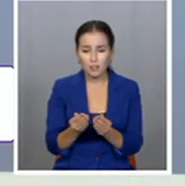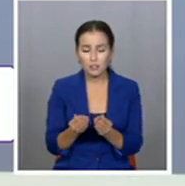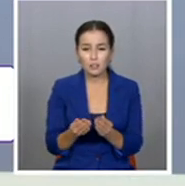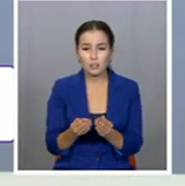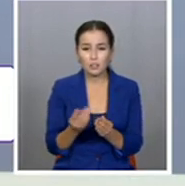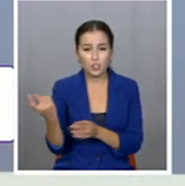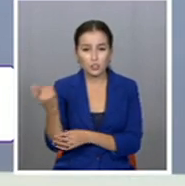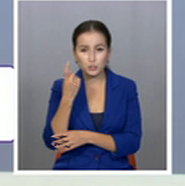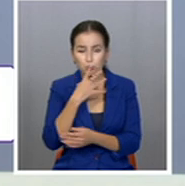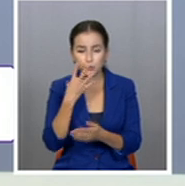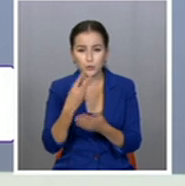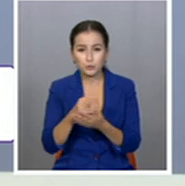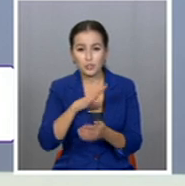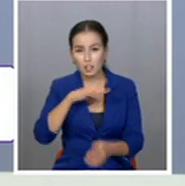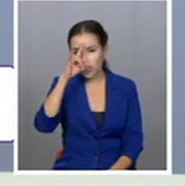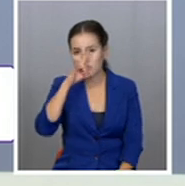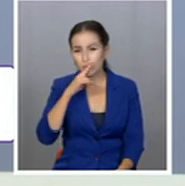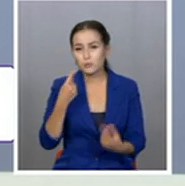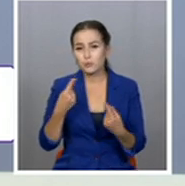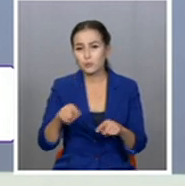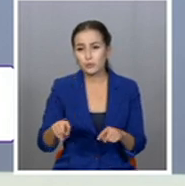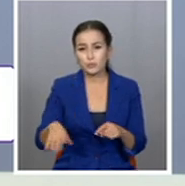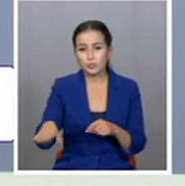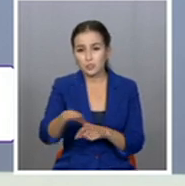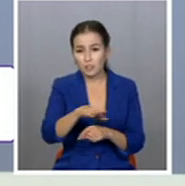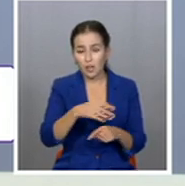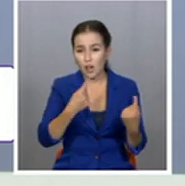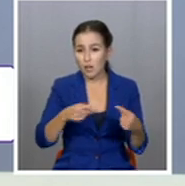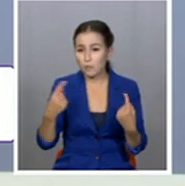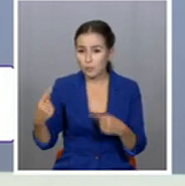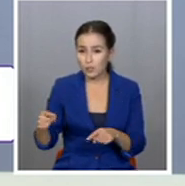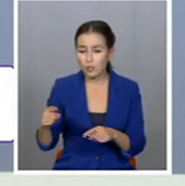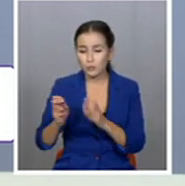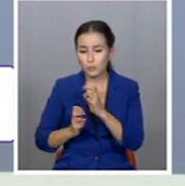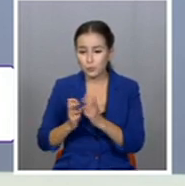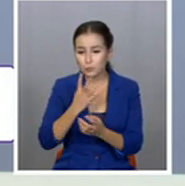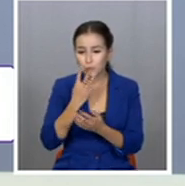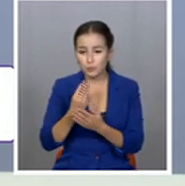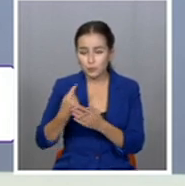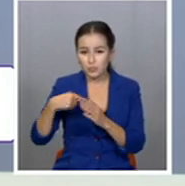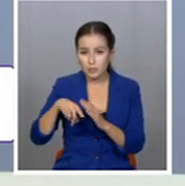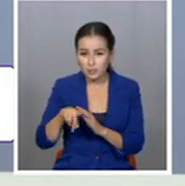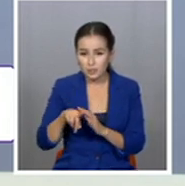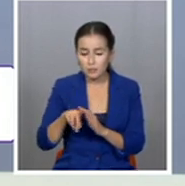Бірақ Қазақстанның басқа жерлерден айырмашылығы өнім өндіретін шаруашылық емес,